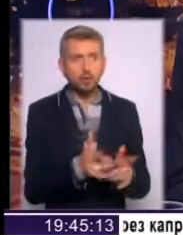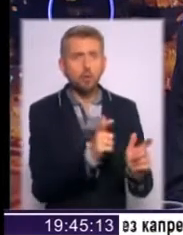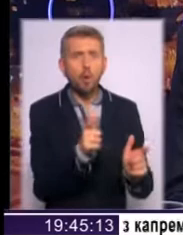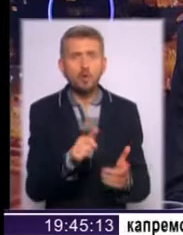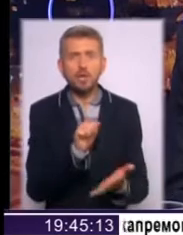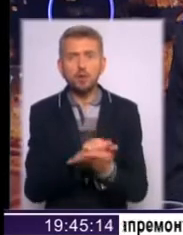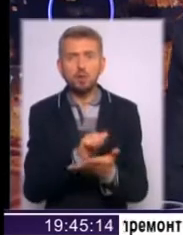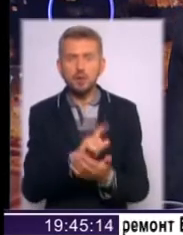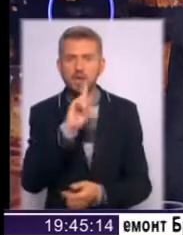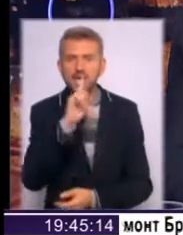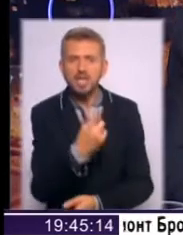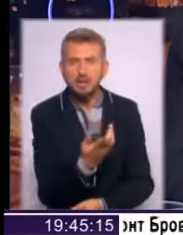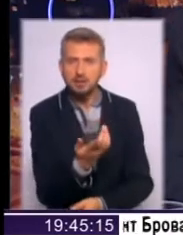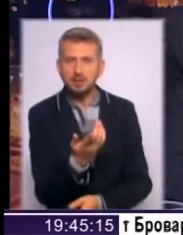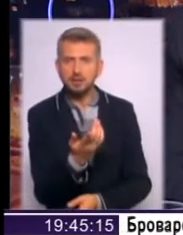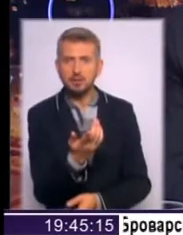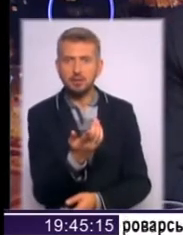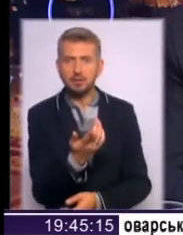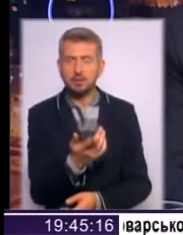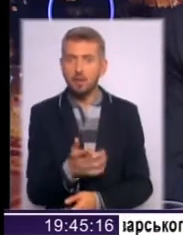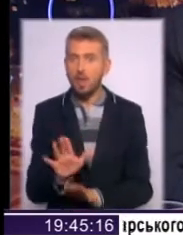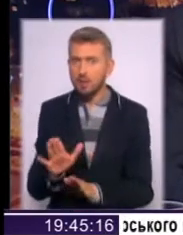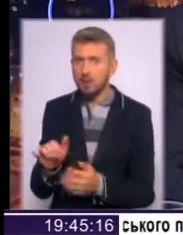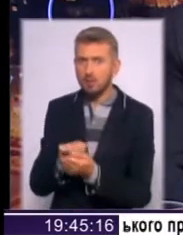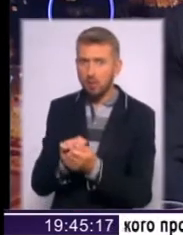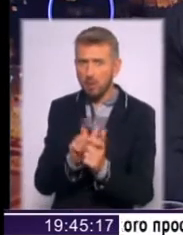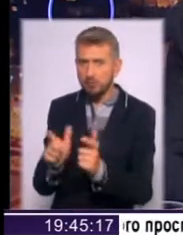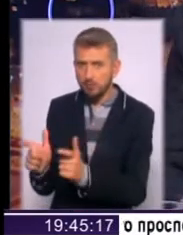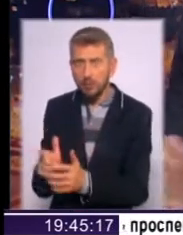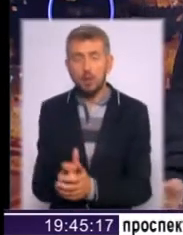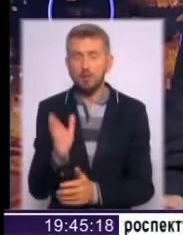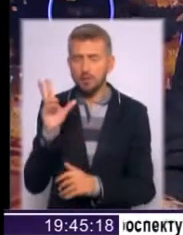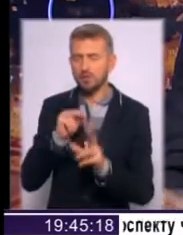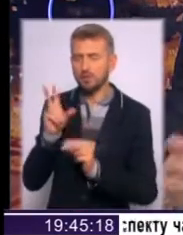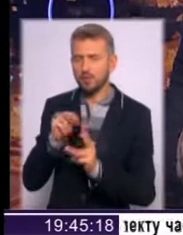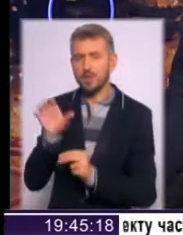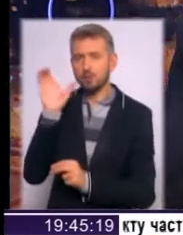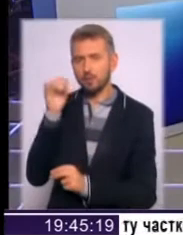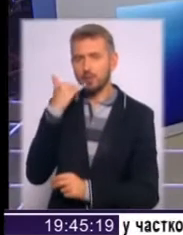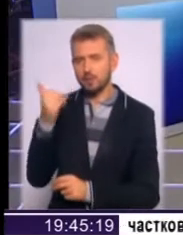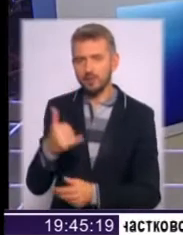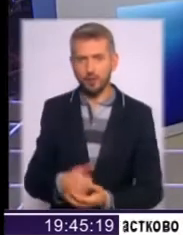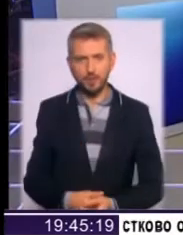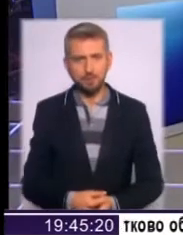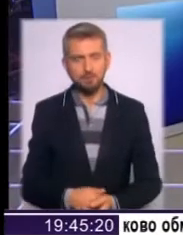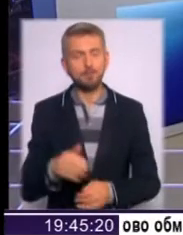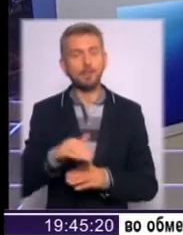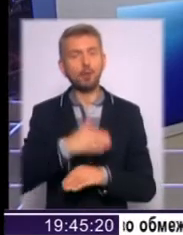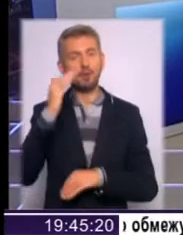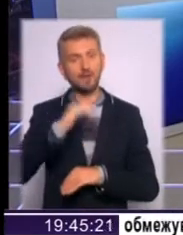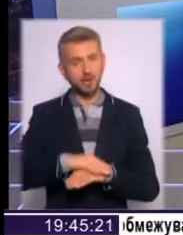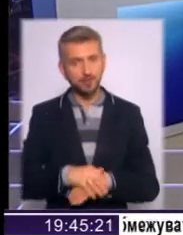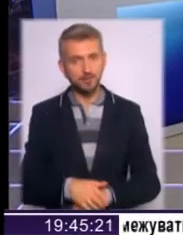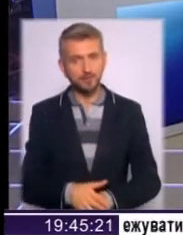документації, рік часу. Рік часу, тільки погодження документації, так. Да. Будемо сподіватися. Послухаємо глядача. Прошу, будь ласка. Добрий вечір. Добрий